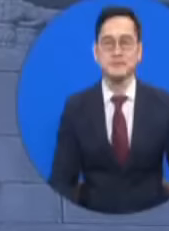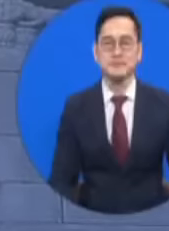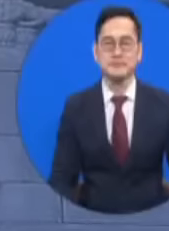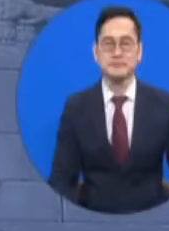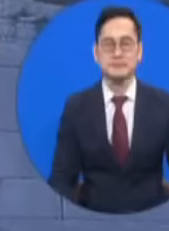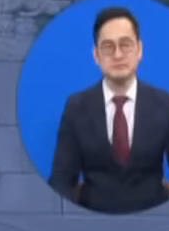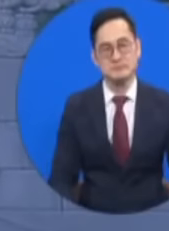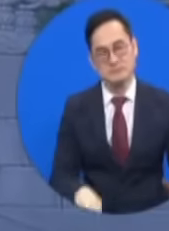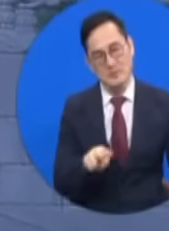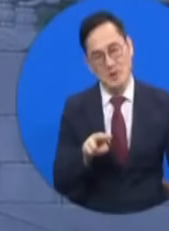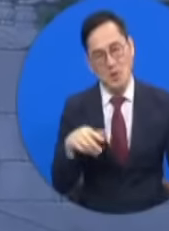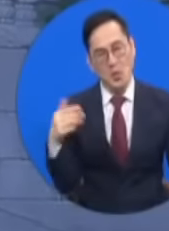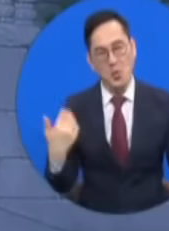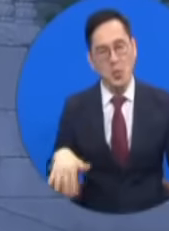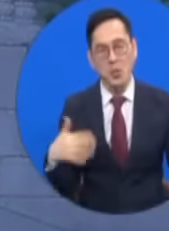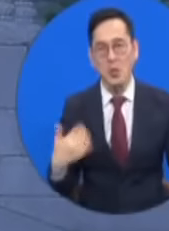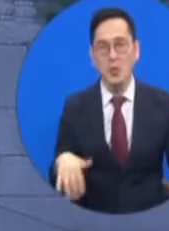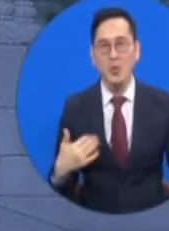이야...